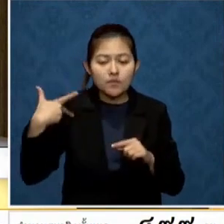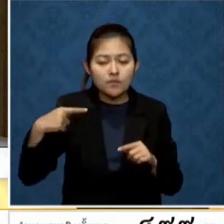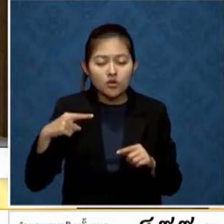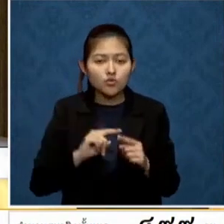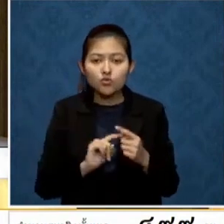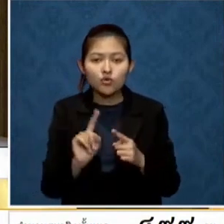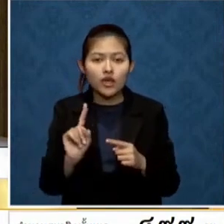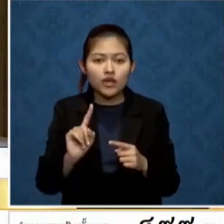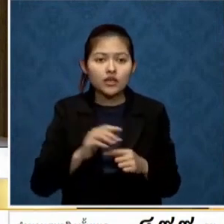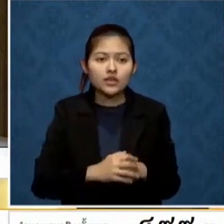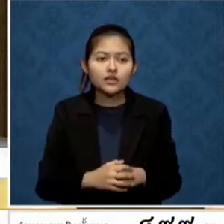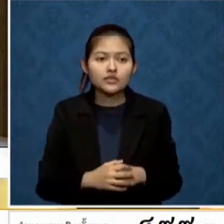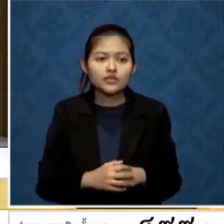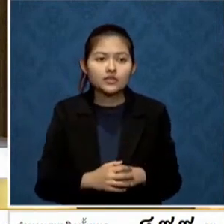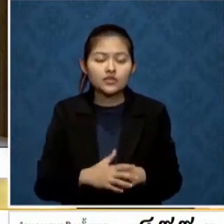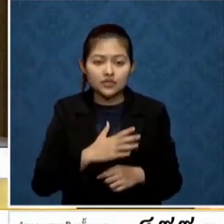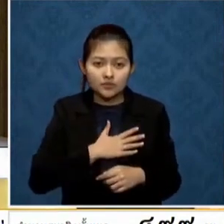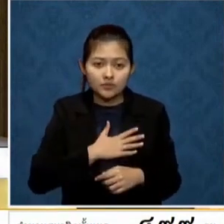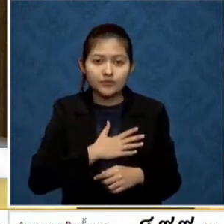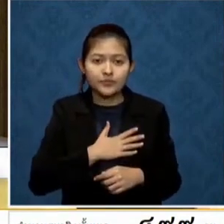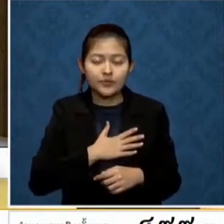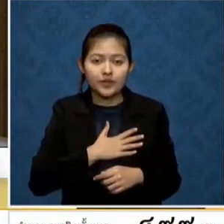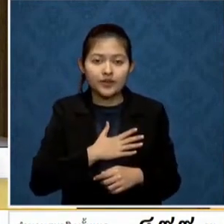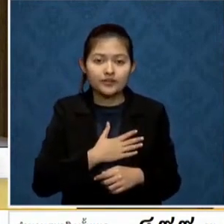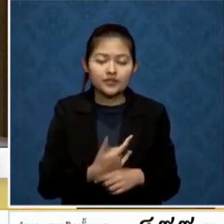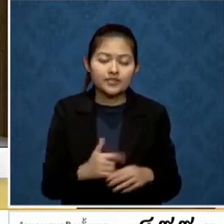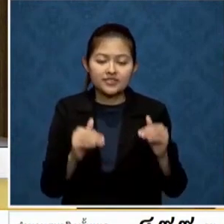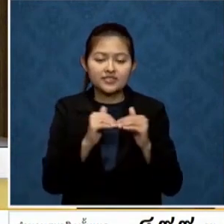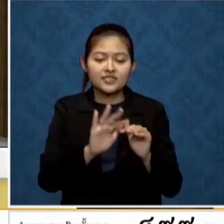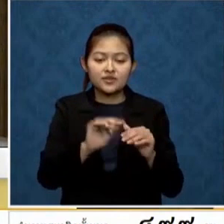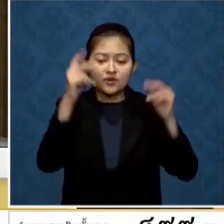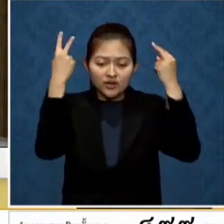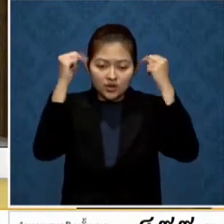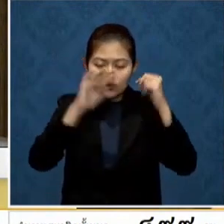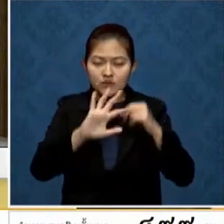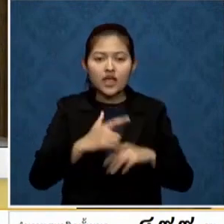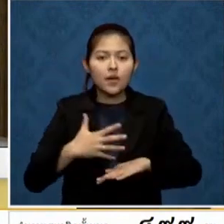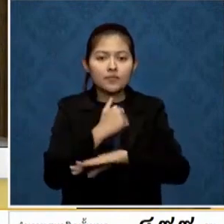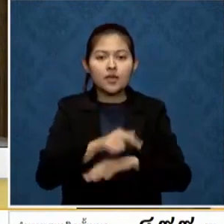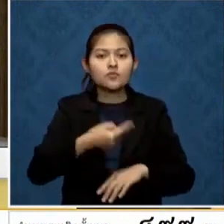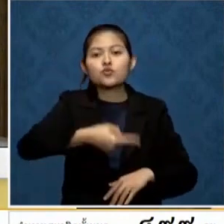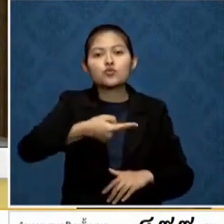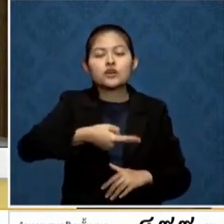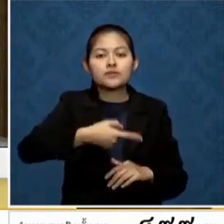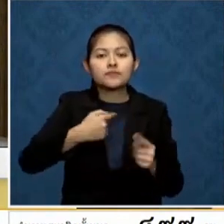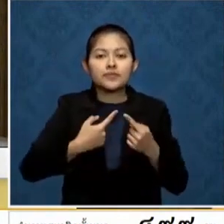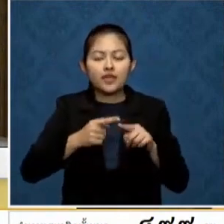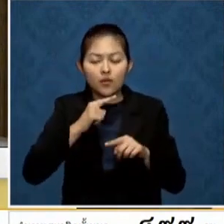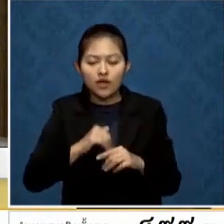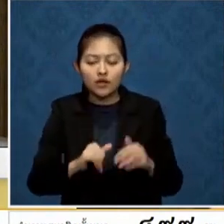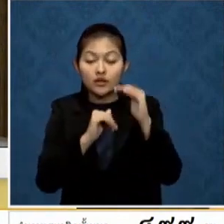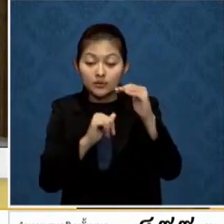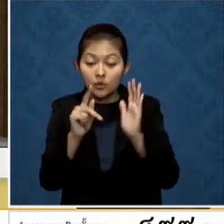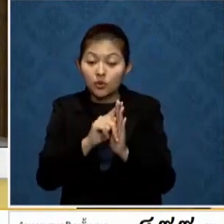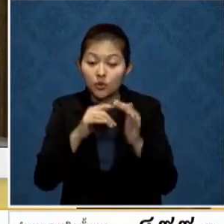ตามมานะครับในมุมนึงอย่างที่ผมย้ำนะว่าไม่ได้ไปฤทรอนสิทธิของนายกอำนาจนายกยังคงมีอยู่เหมือนเดิมแต่พอกำหนดกติกา